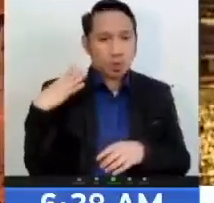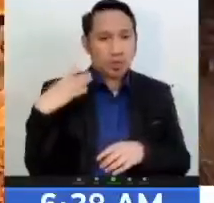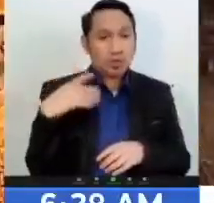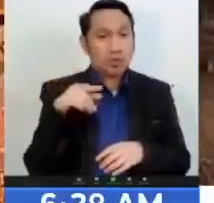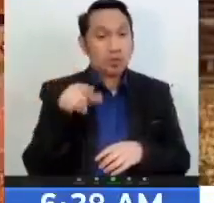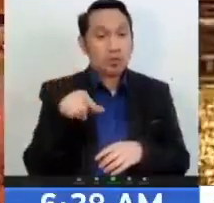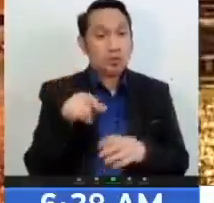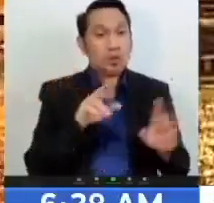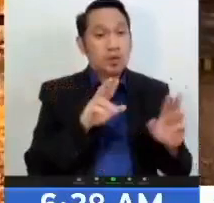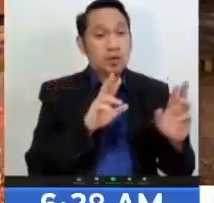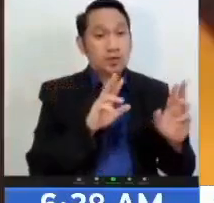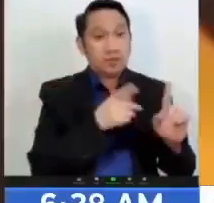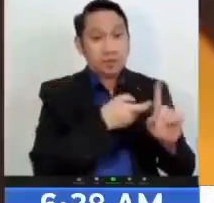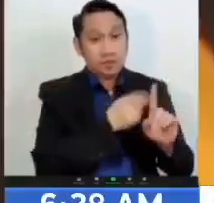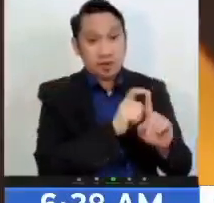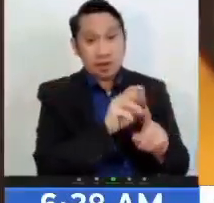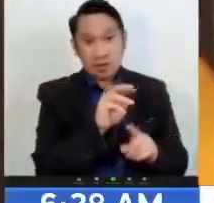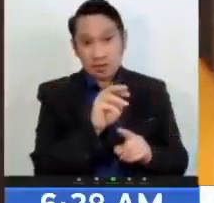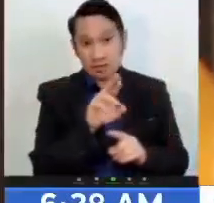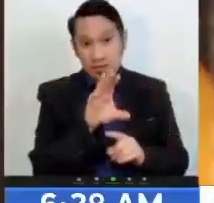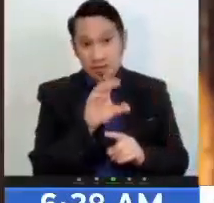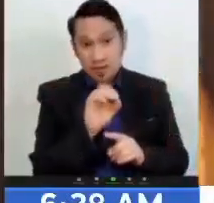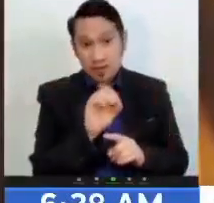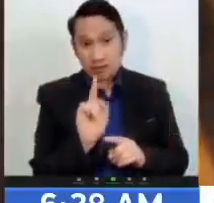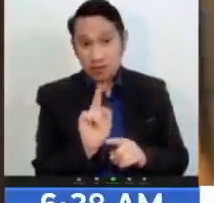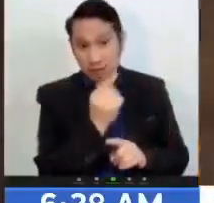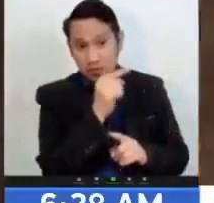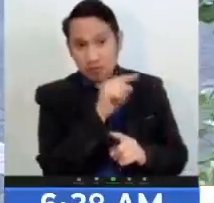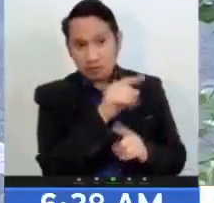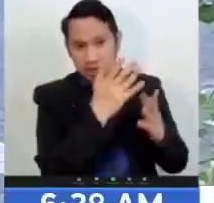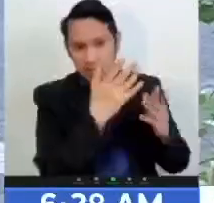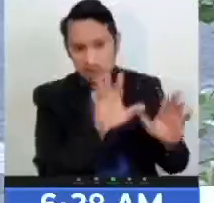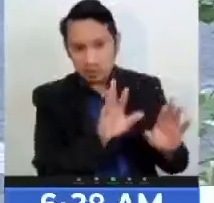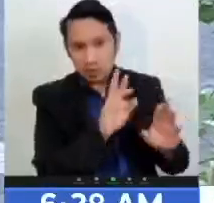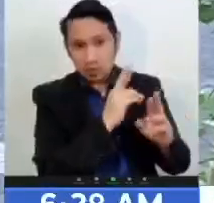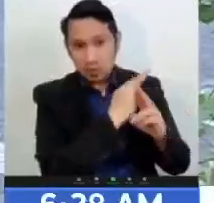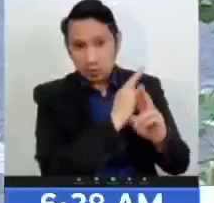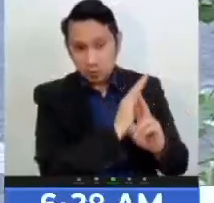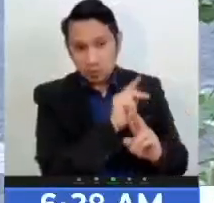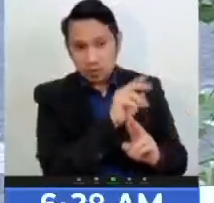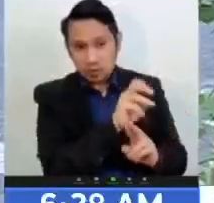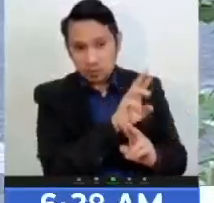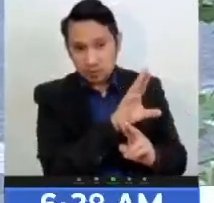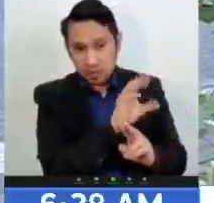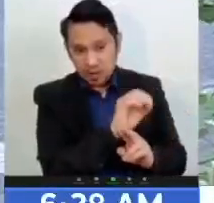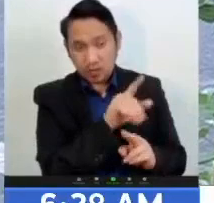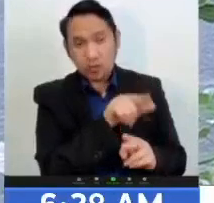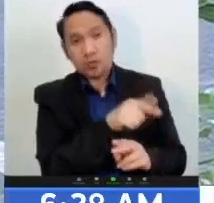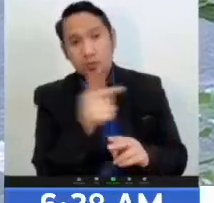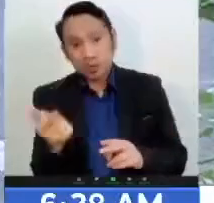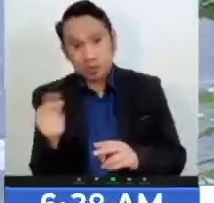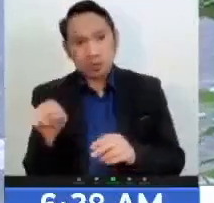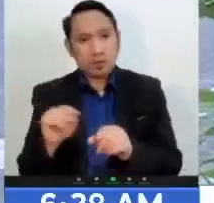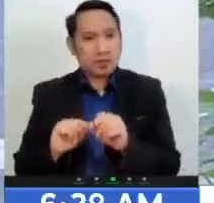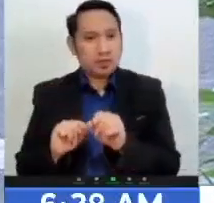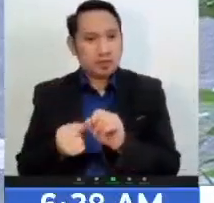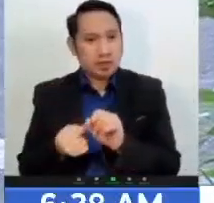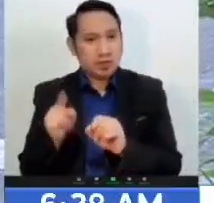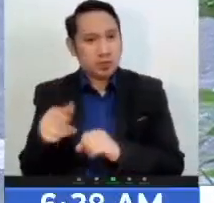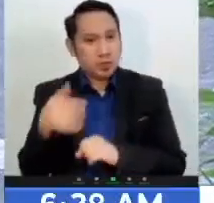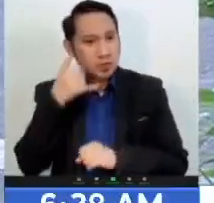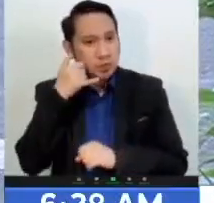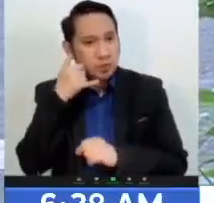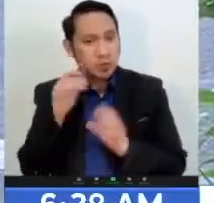Meralco pag natapos ng magkumpuni yung mga kawani ng Meralco, saka pa lang po sila makakapag-umpisa. Kaya yung mga customers ng particular